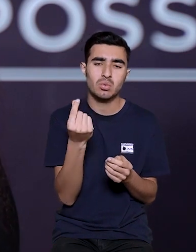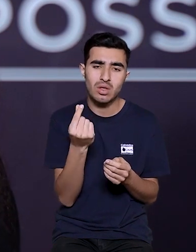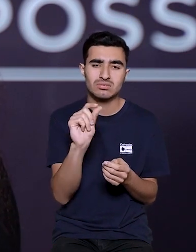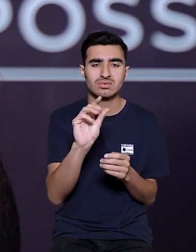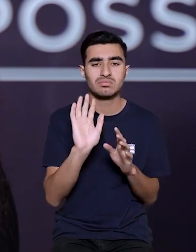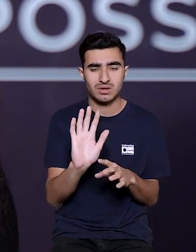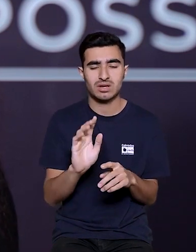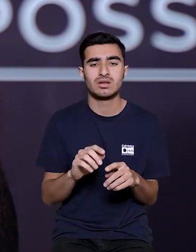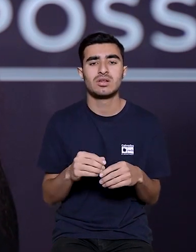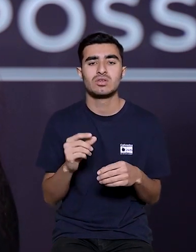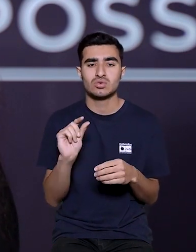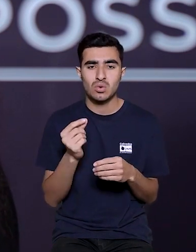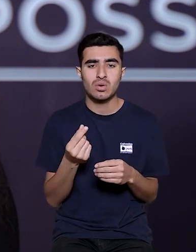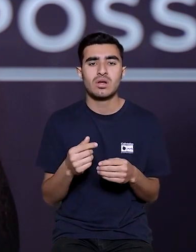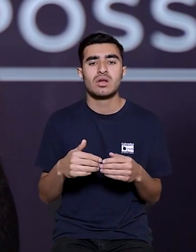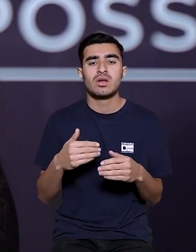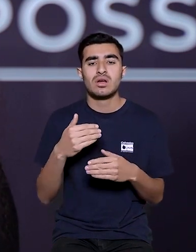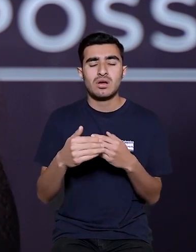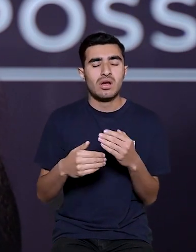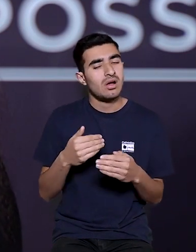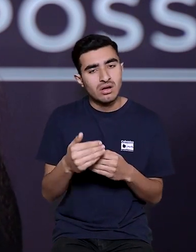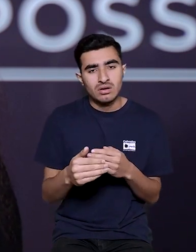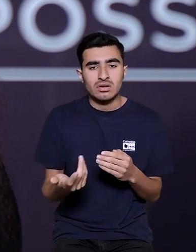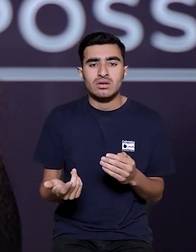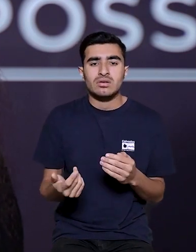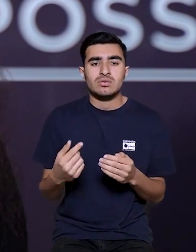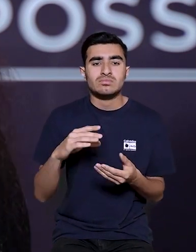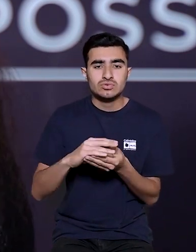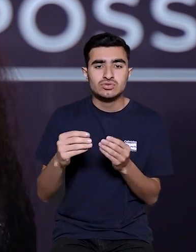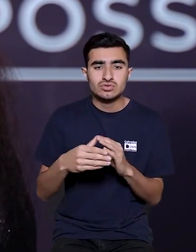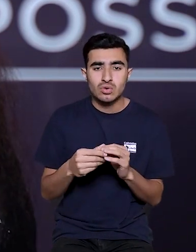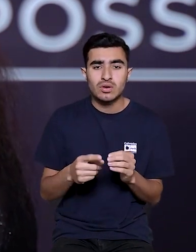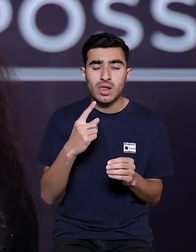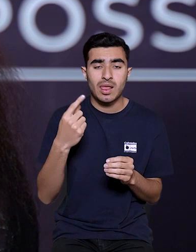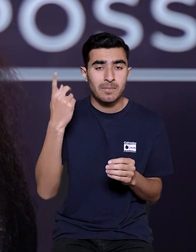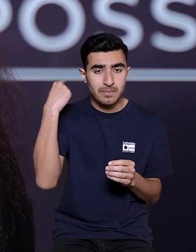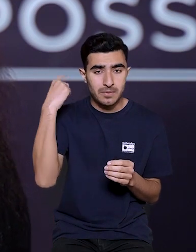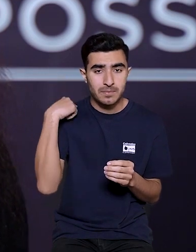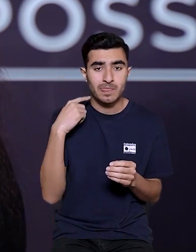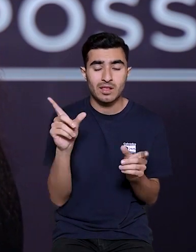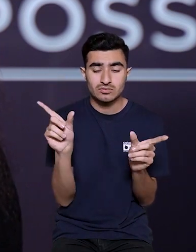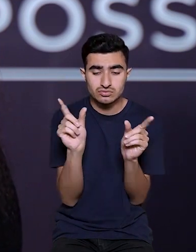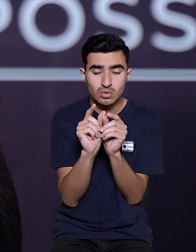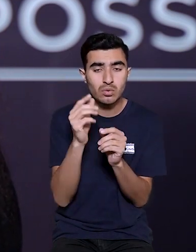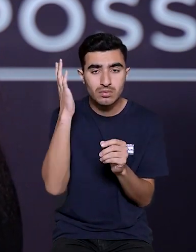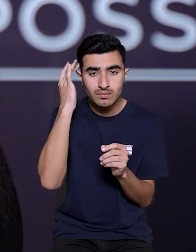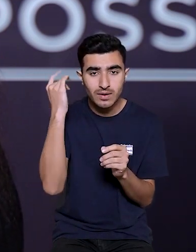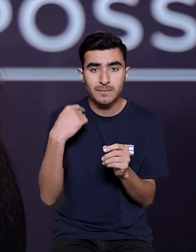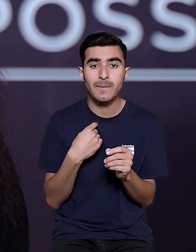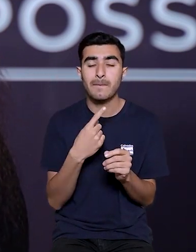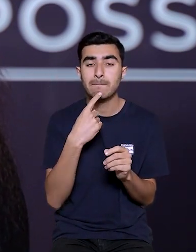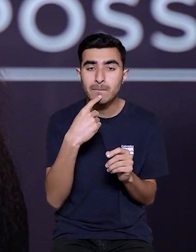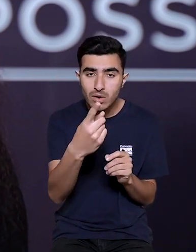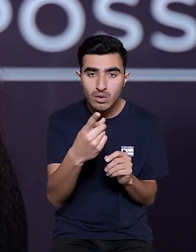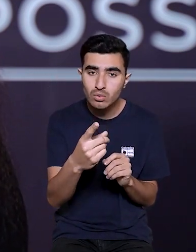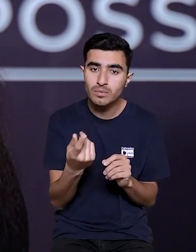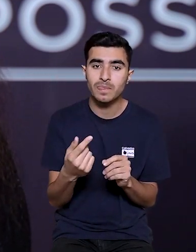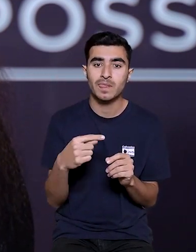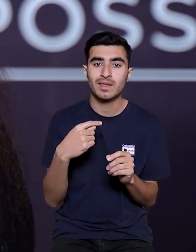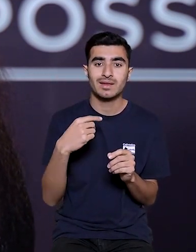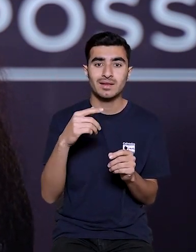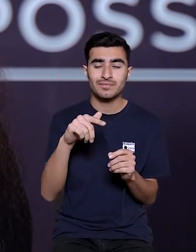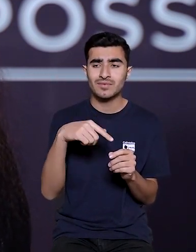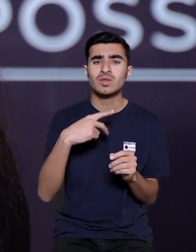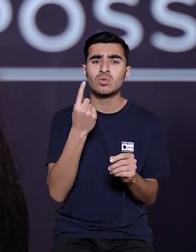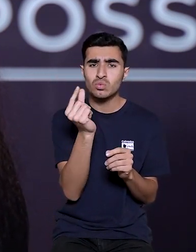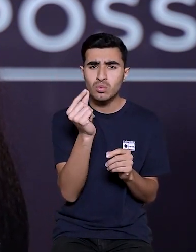कुछ शुक्राने के या सदके के पैसे दे जाते थे। इस कहानी को मैंने मुख्तसर इसलिए किया है कि मैं आपको बताऊं